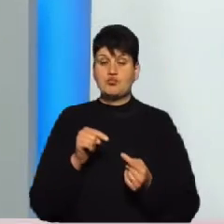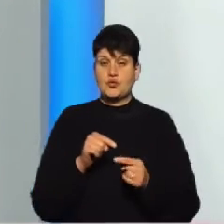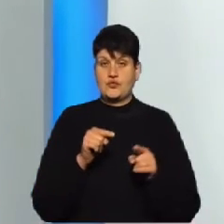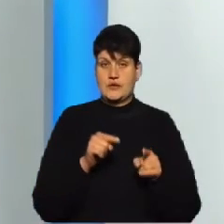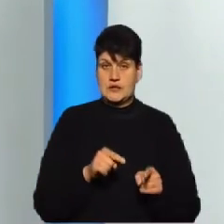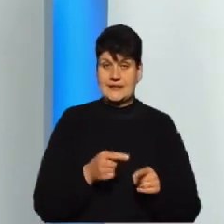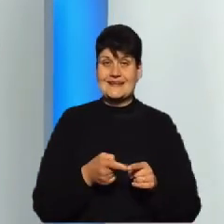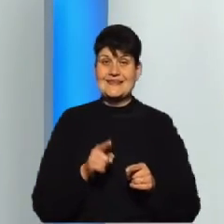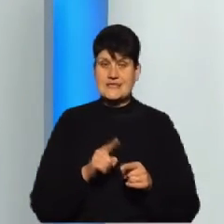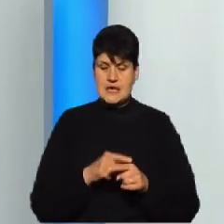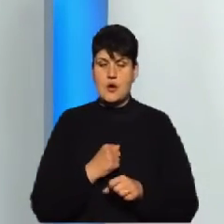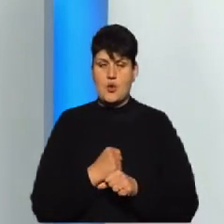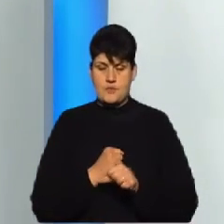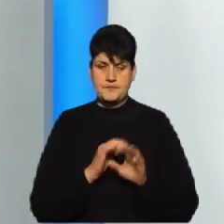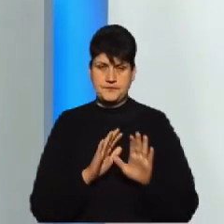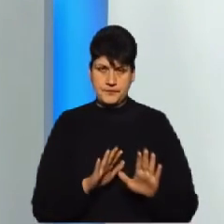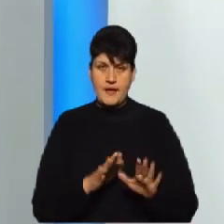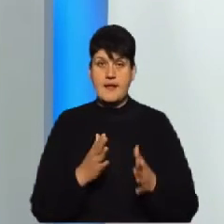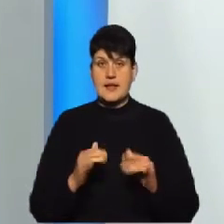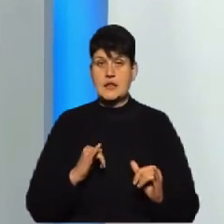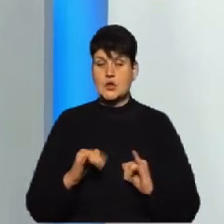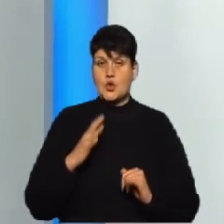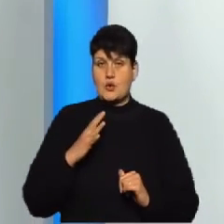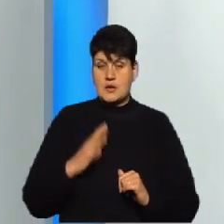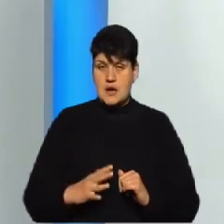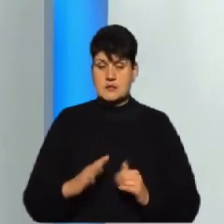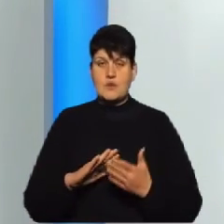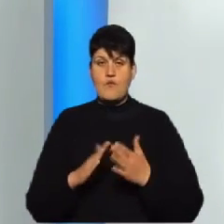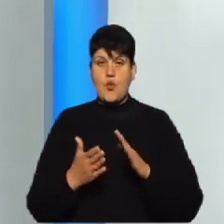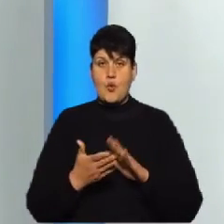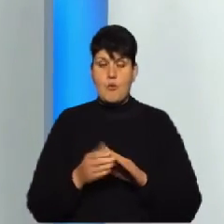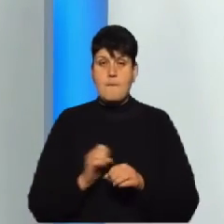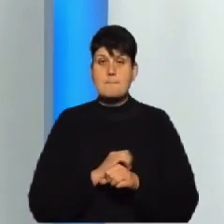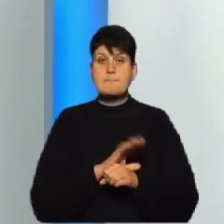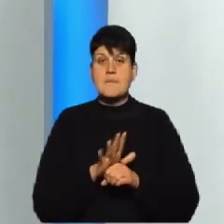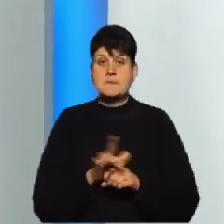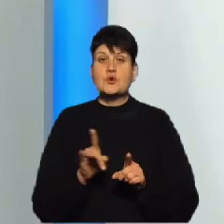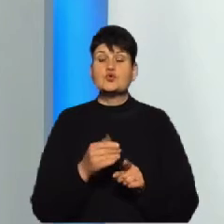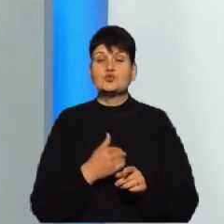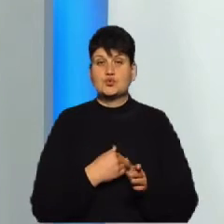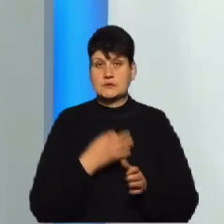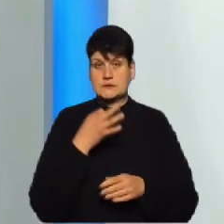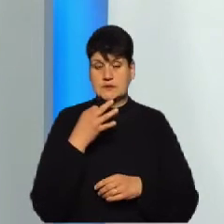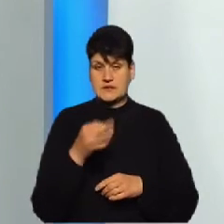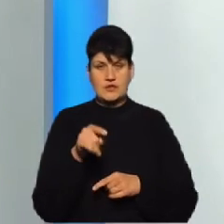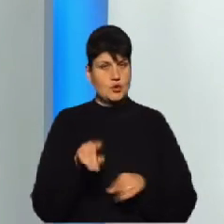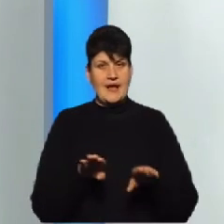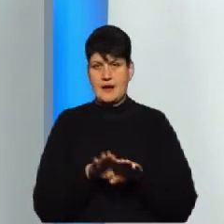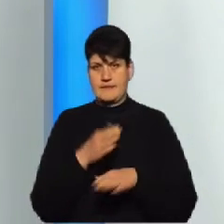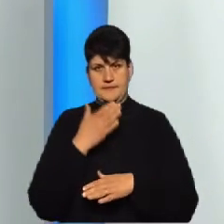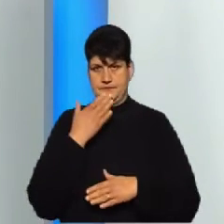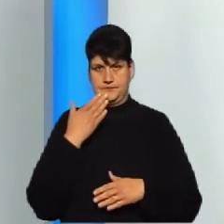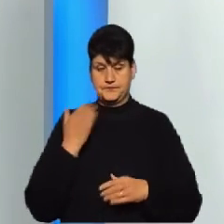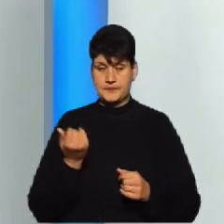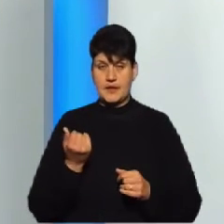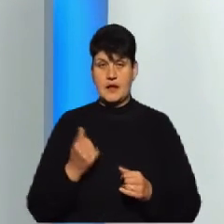Але толерантність в умовах пандемії, що хочу зазначати, вона також нерівна. Толерантність до влади